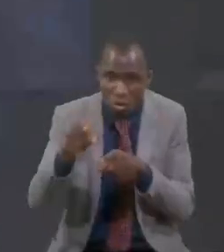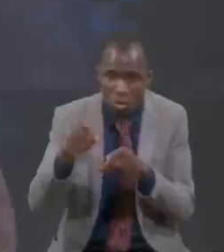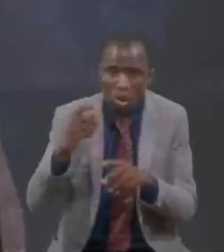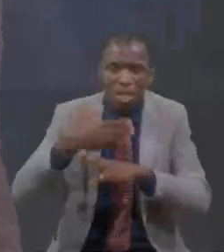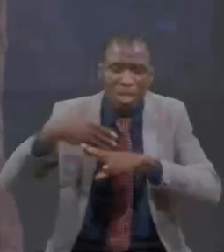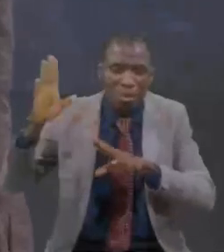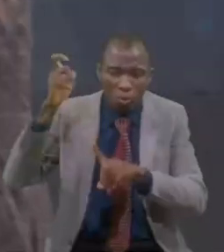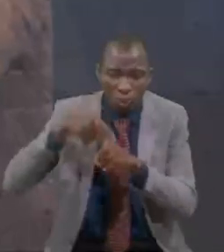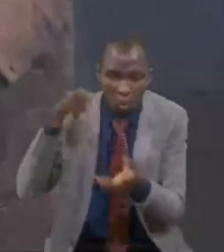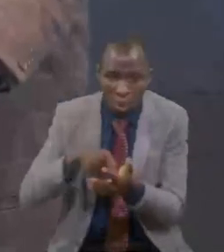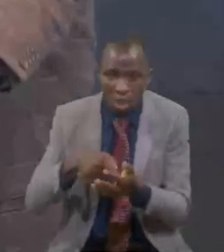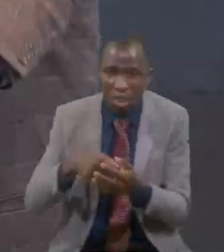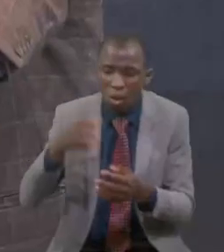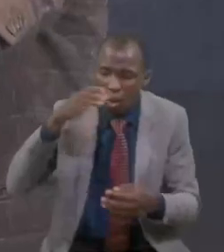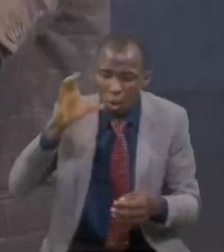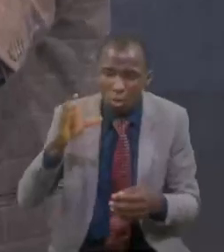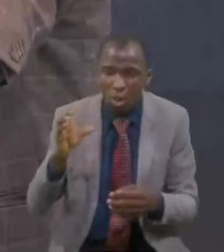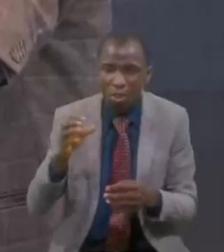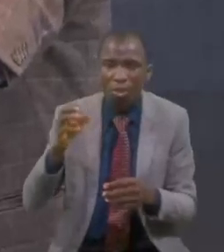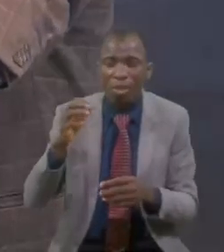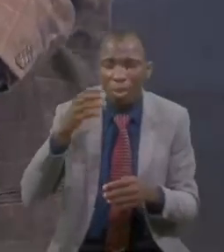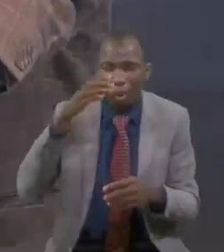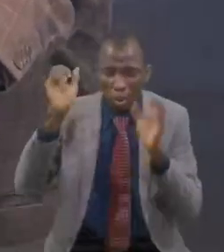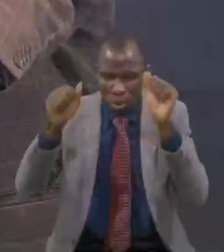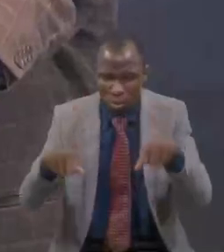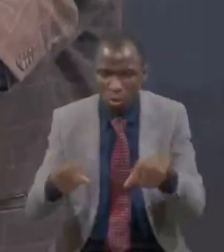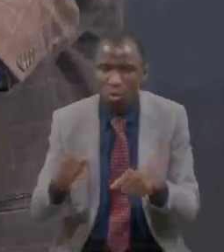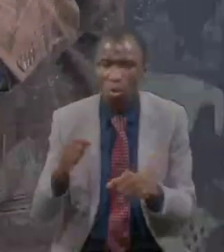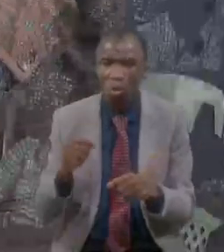enlever de ce monde